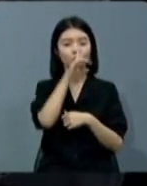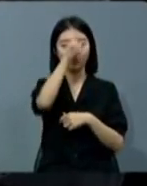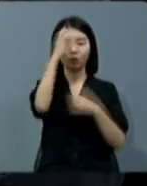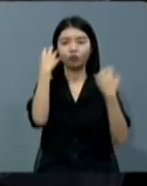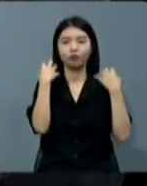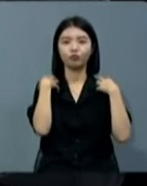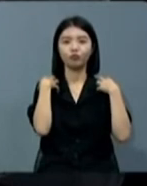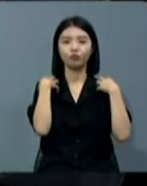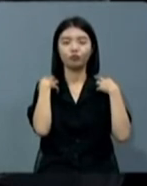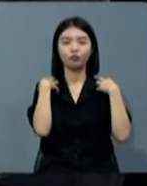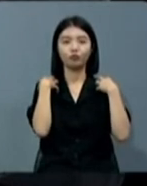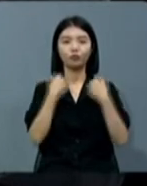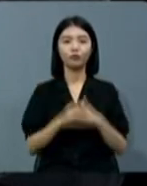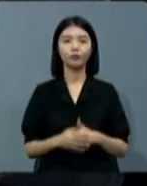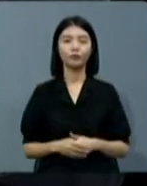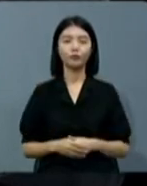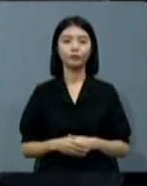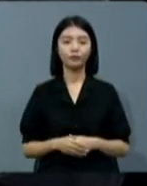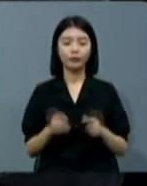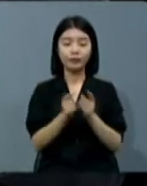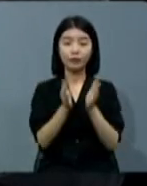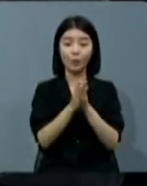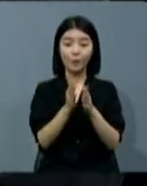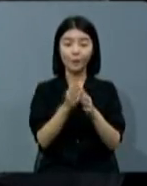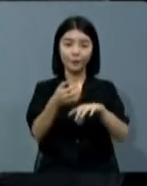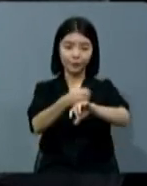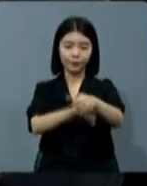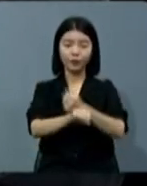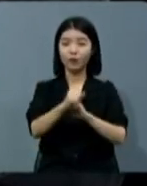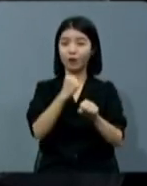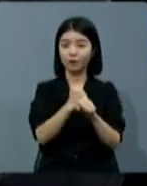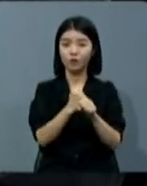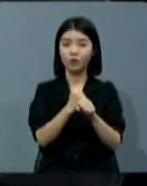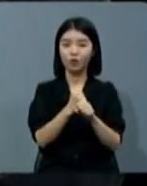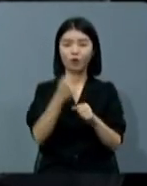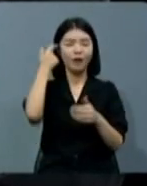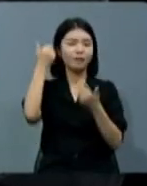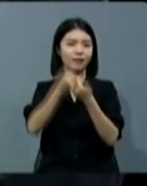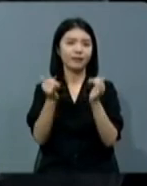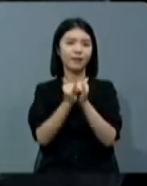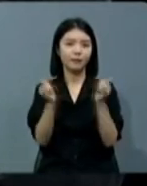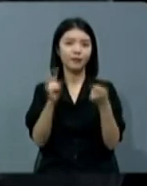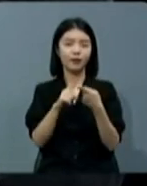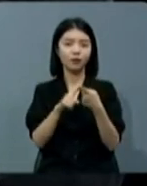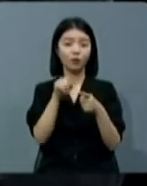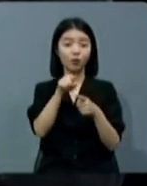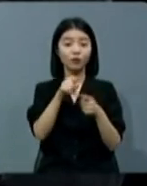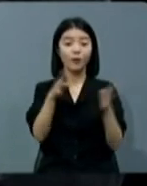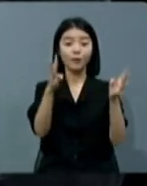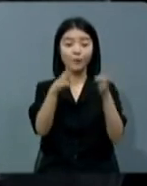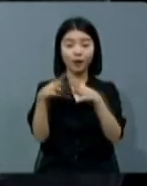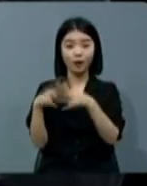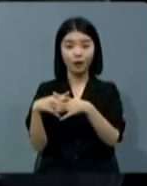중앙정부가 그 직접 좀 나서서 반대하는 분들한테는 거기에 합당하는